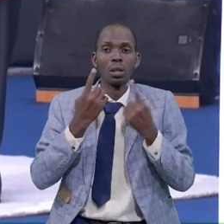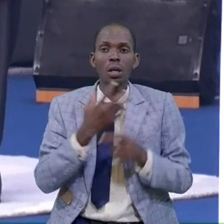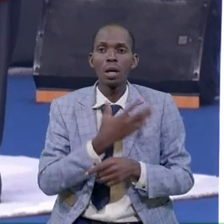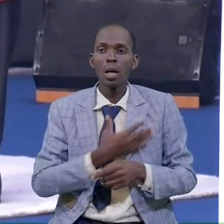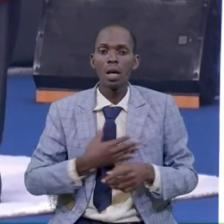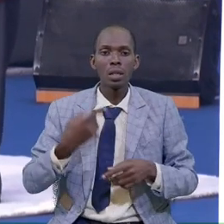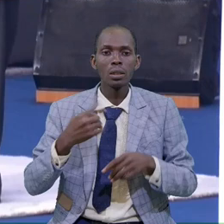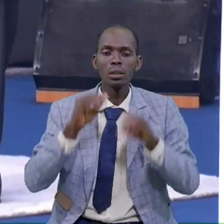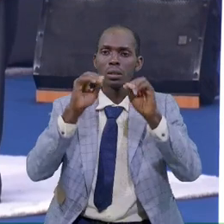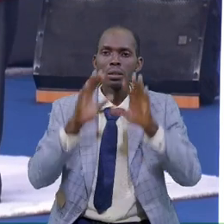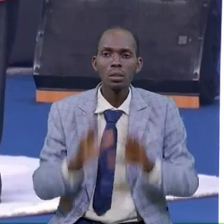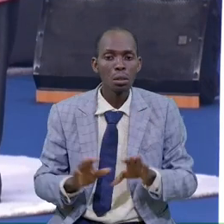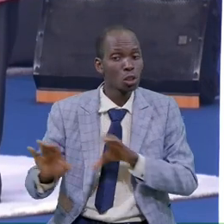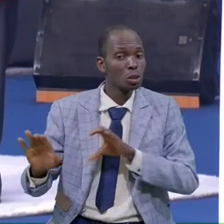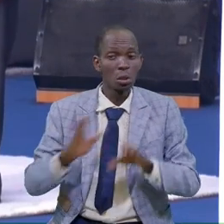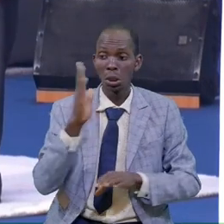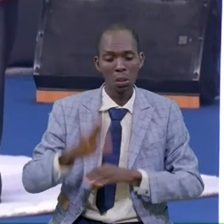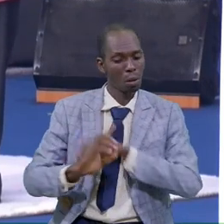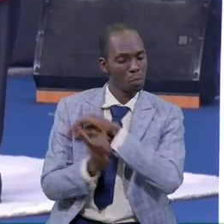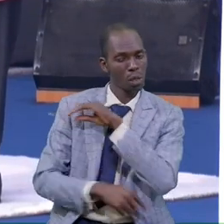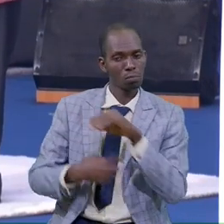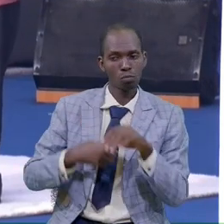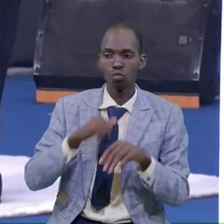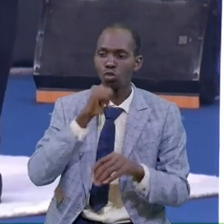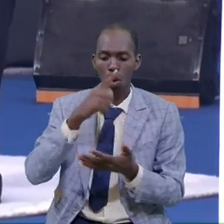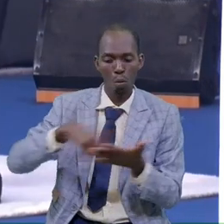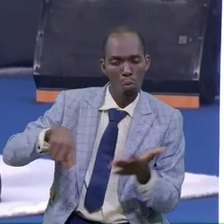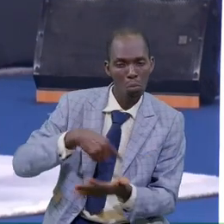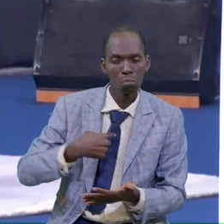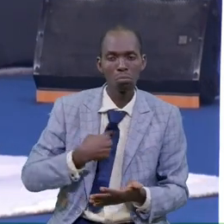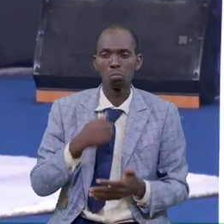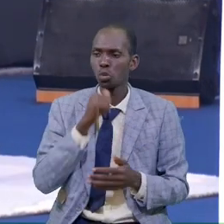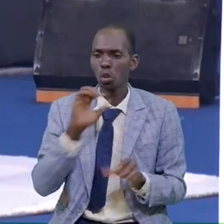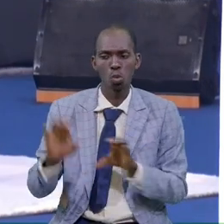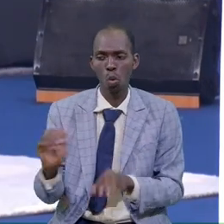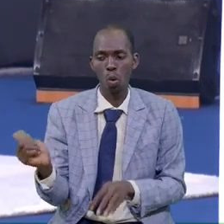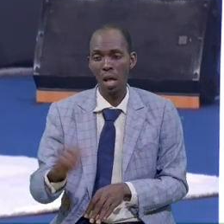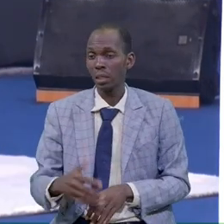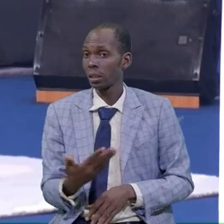L'enseignant ne m'a pas frappé, il ne m'a pas corrigé, il n'a rien fait. Mais